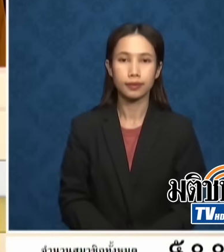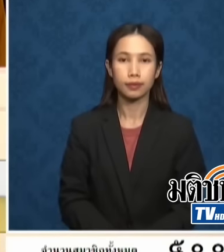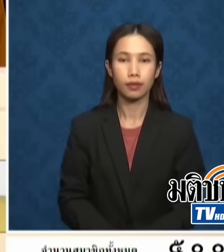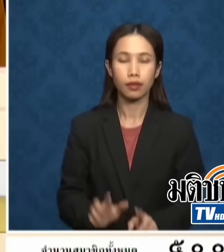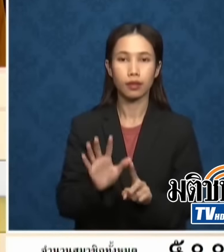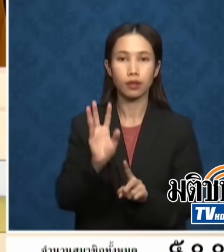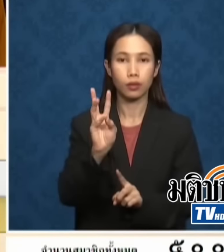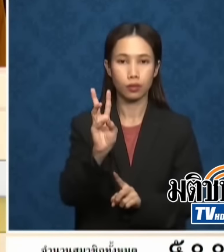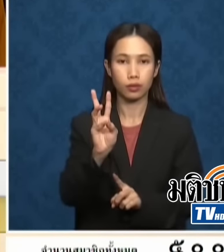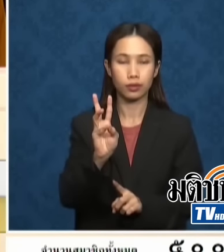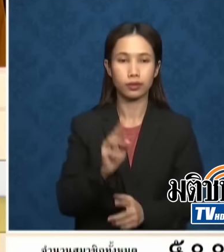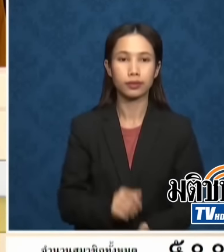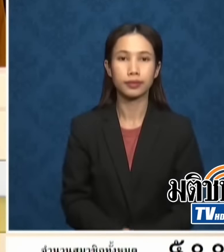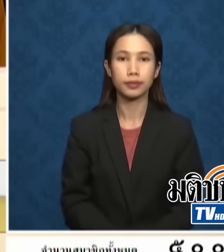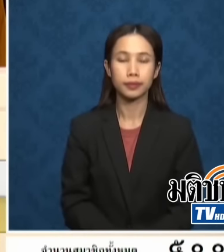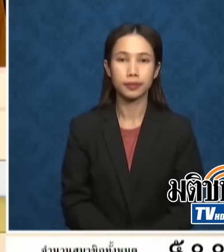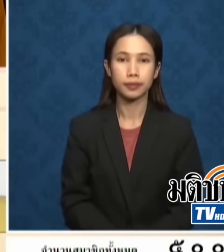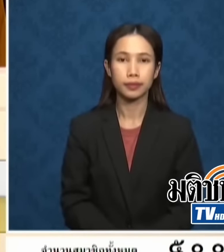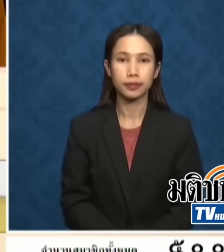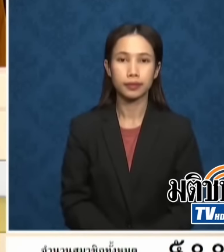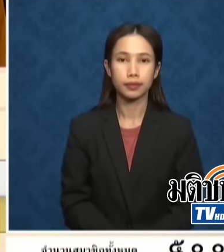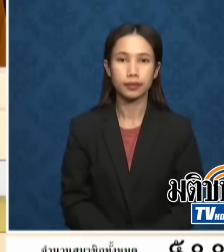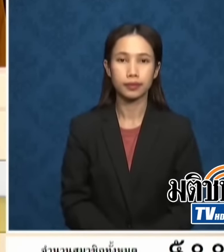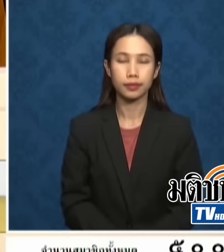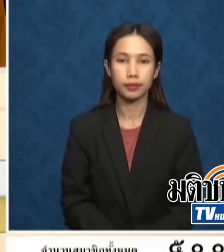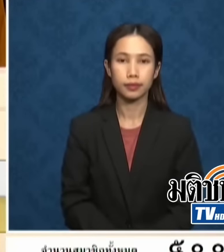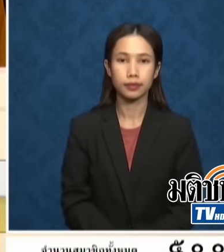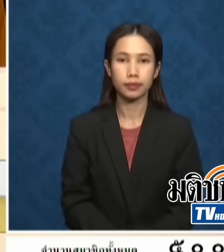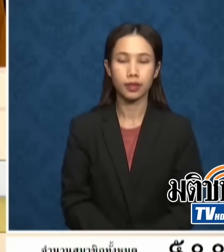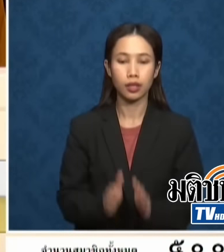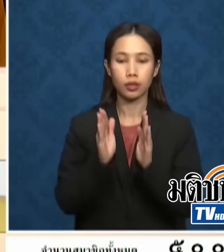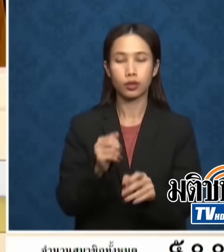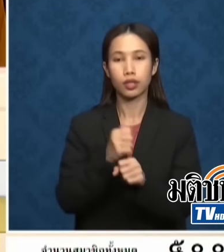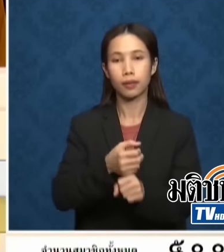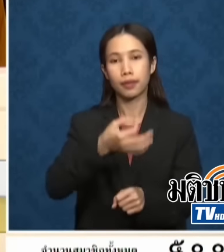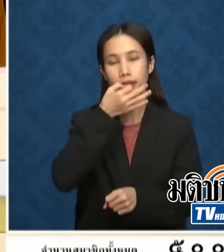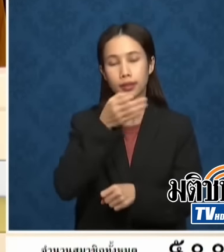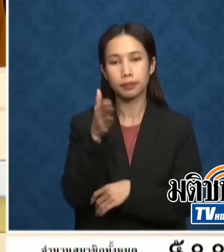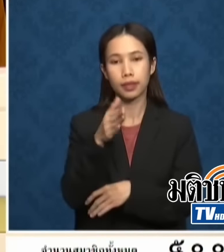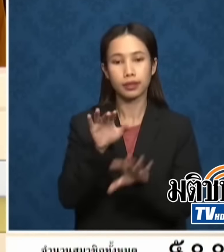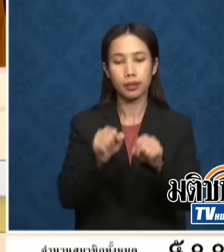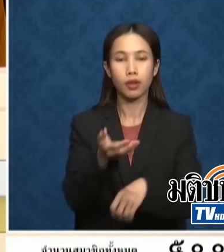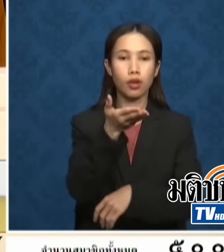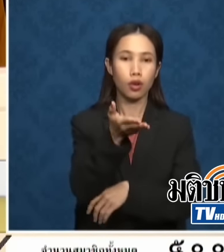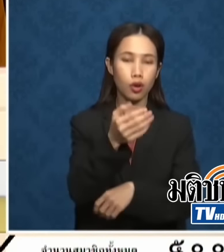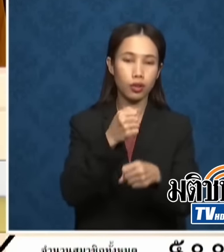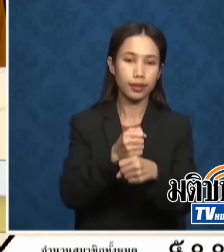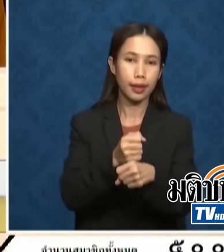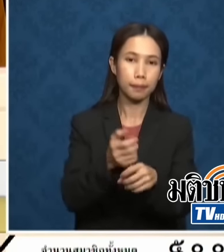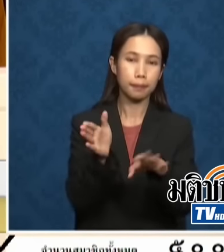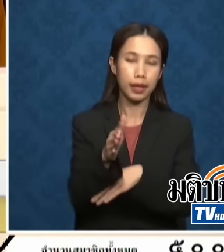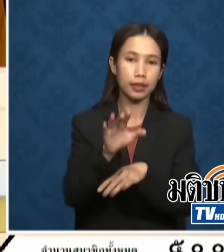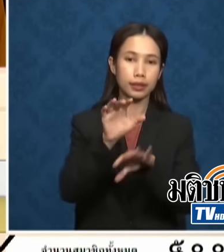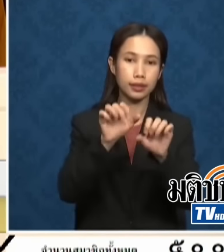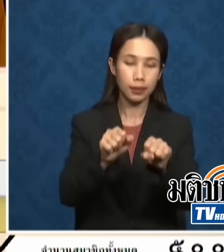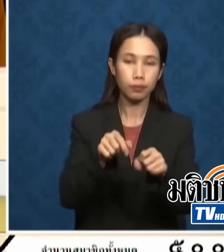6กำหนดให้มีให้ผู้ประกอบการประมงสามารถขออนุญาตทำการประมงในทะเลหล